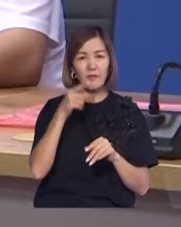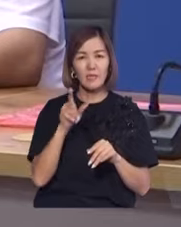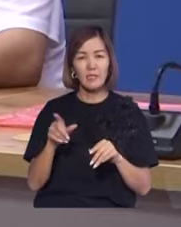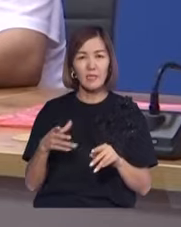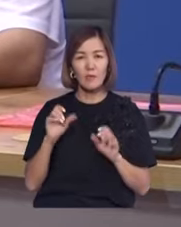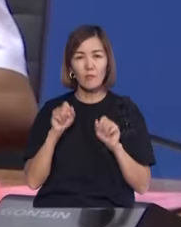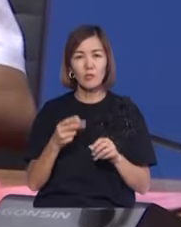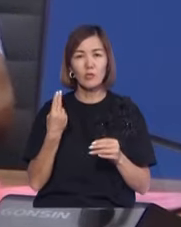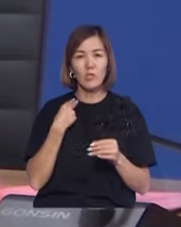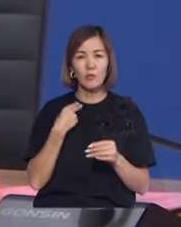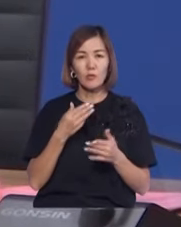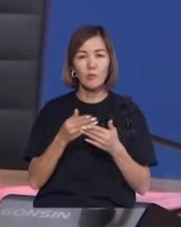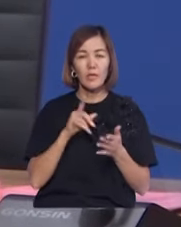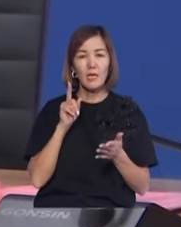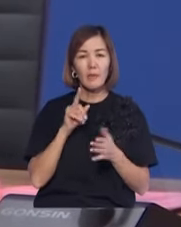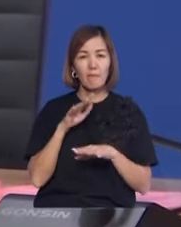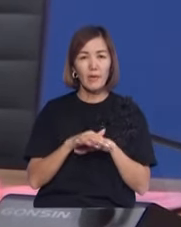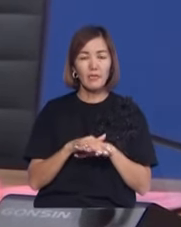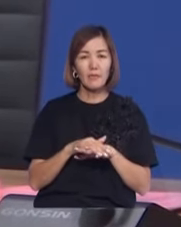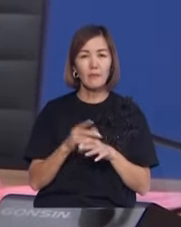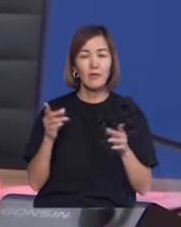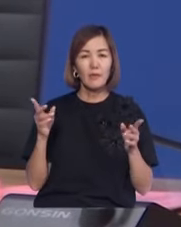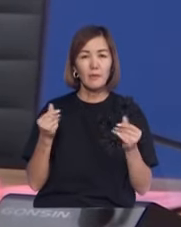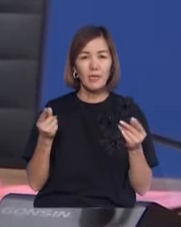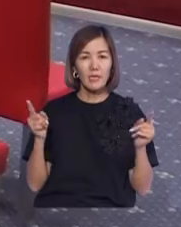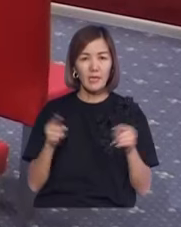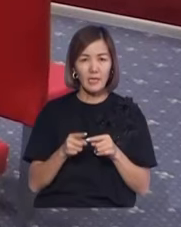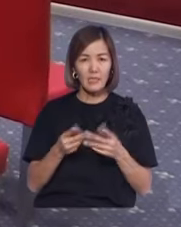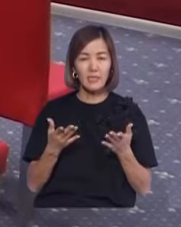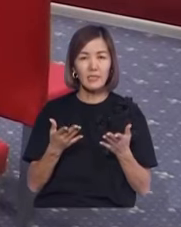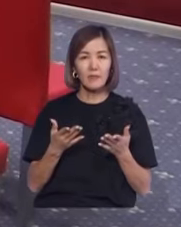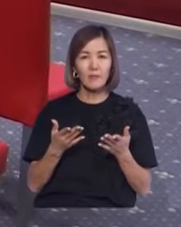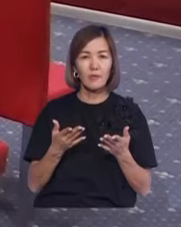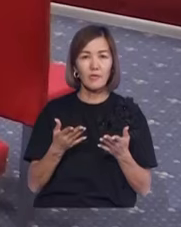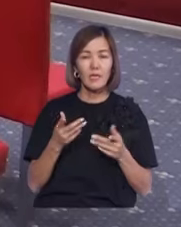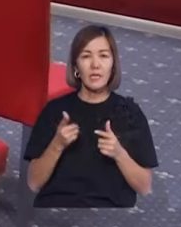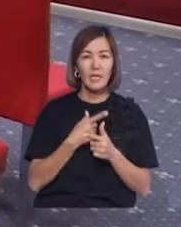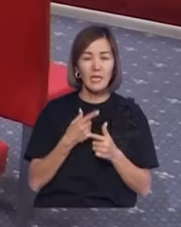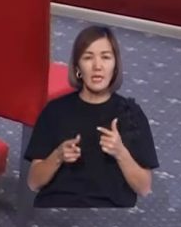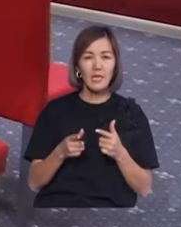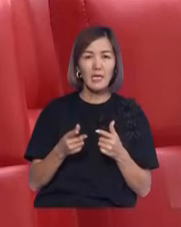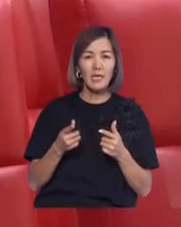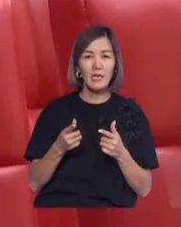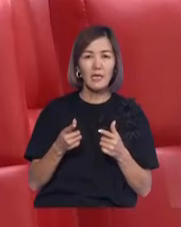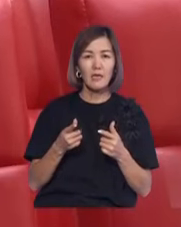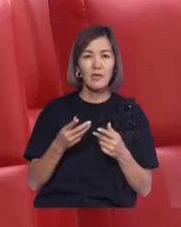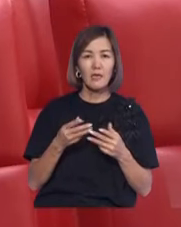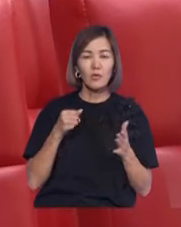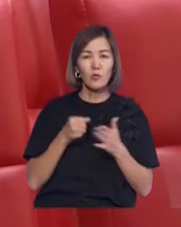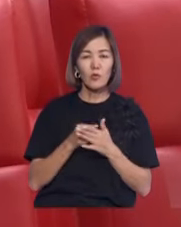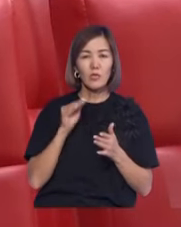лиц, имеющих задолженность перед банком, микрофинансовыми организациями или коллекторскими агентствами в размере